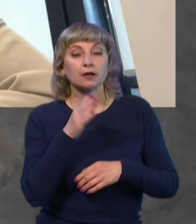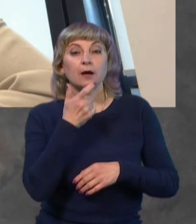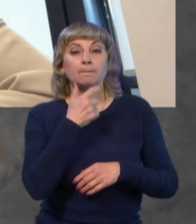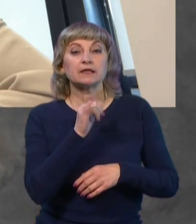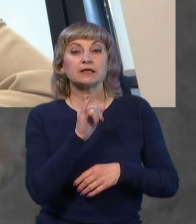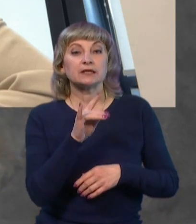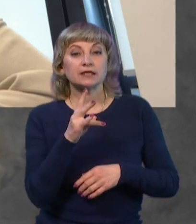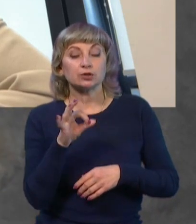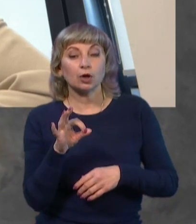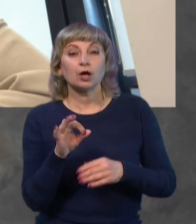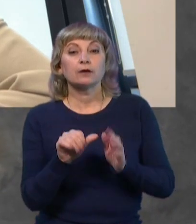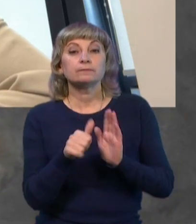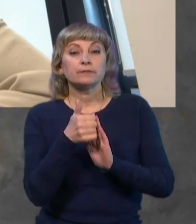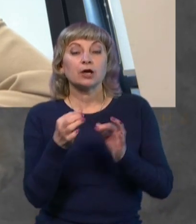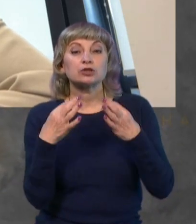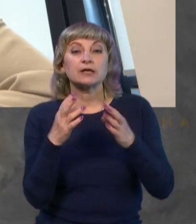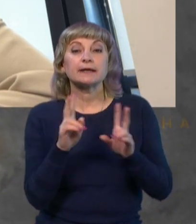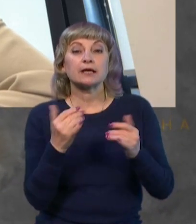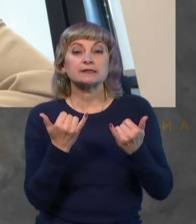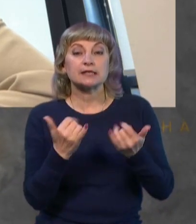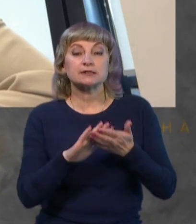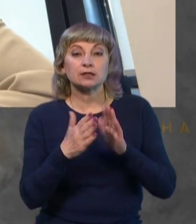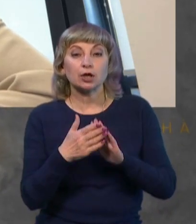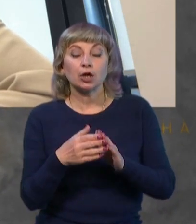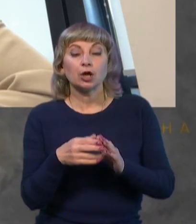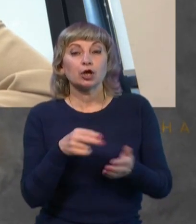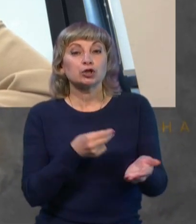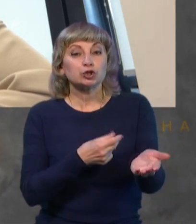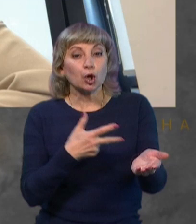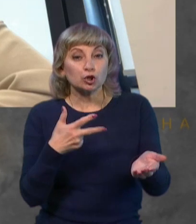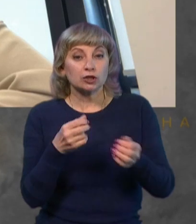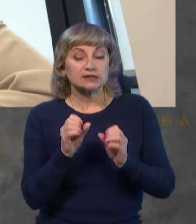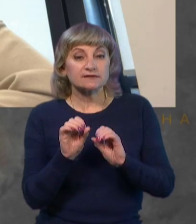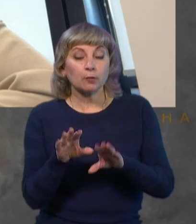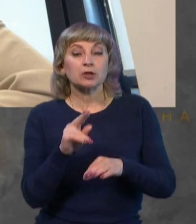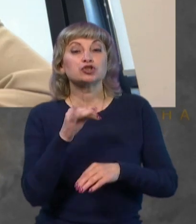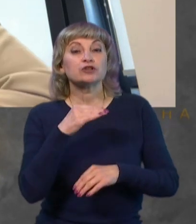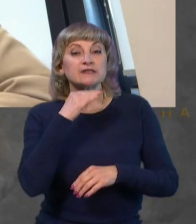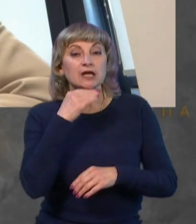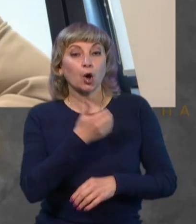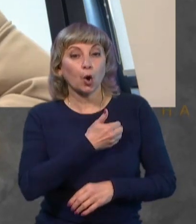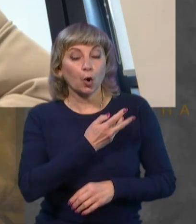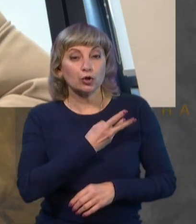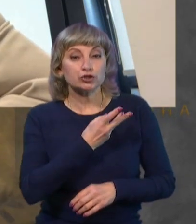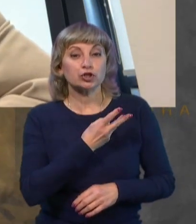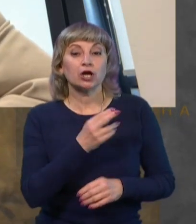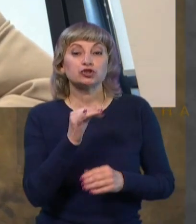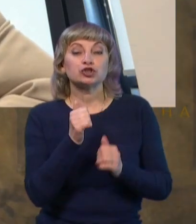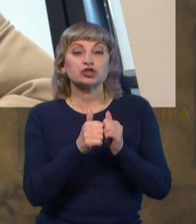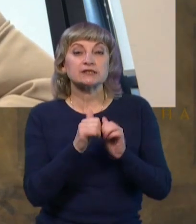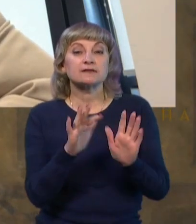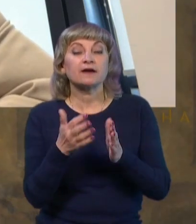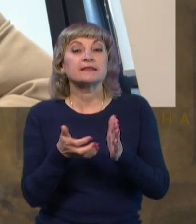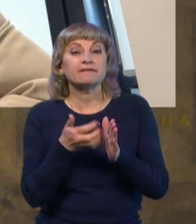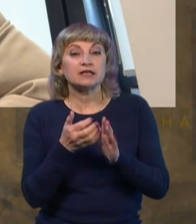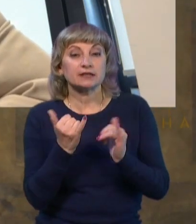Ірино, насамперед, розкажіть, будь ласка, яка зараз ситуація із донорством? Чи вистачає охочих, чи часто все-таки трапляються такі от дефіцити,